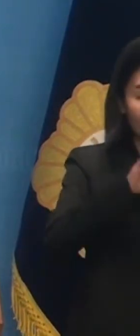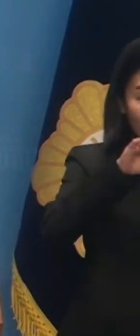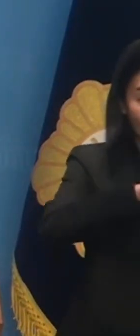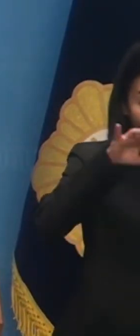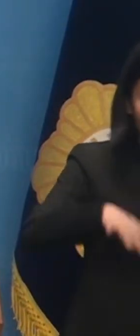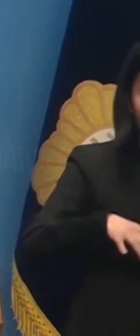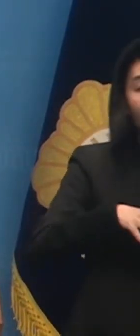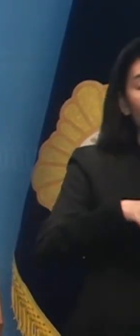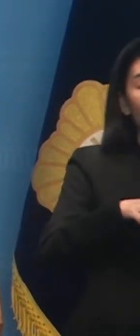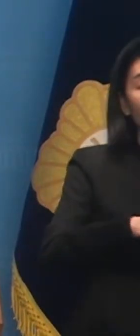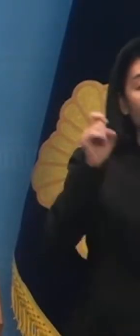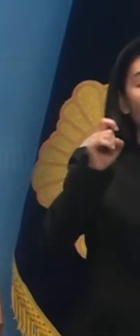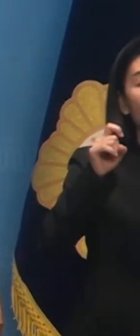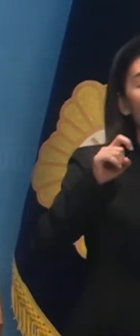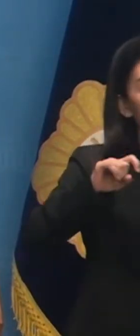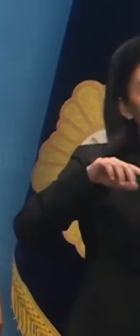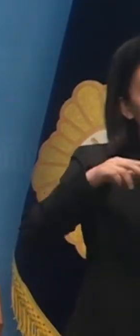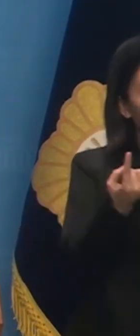손실이 예상되는 상황입니다.